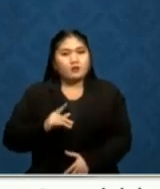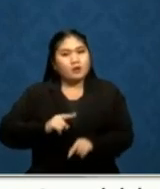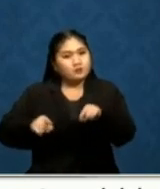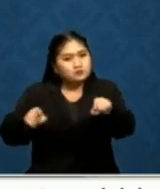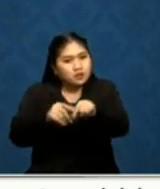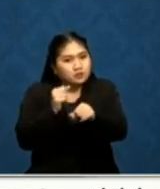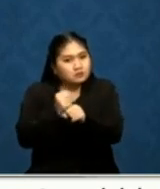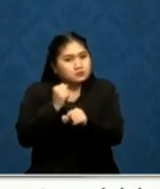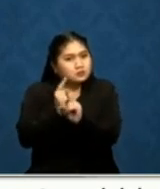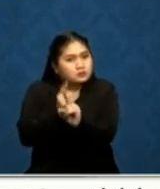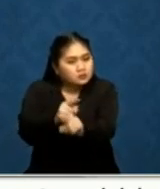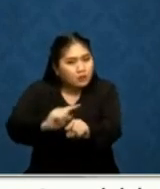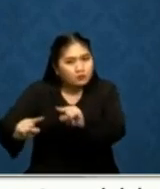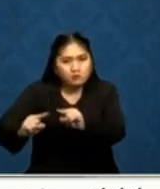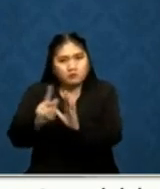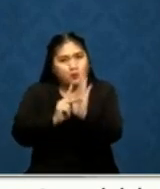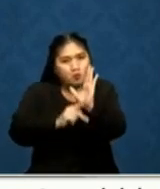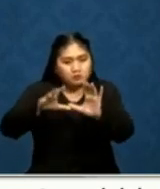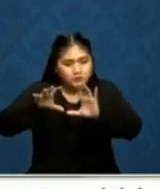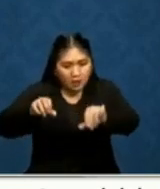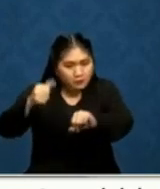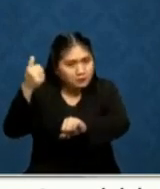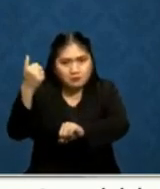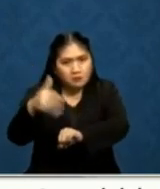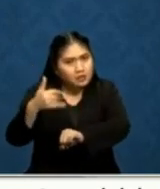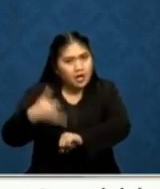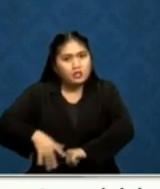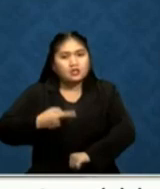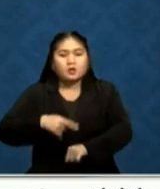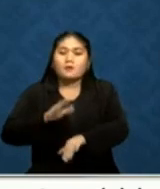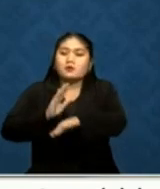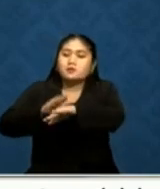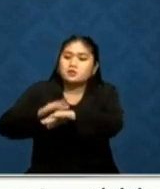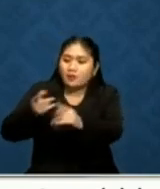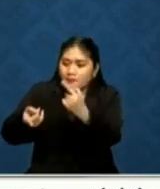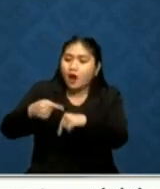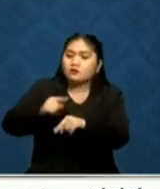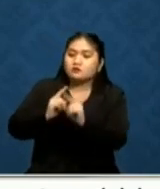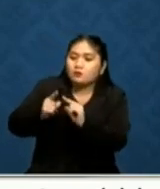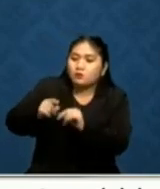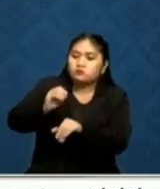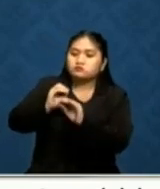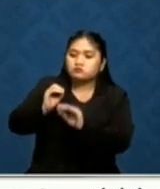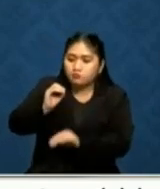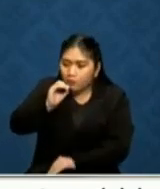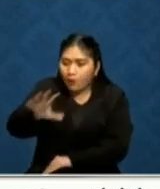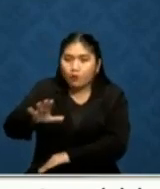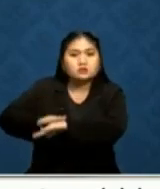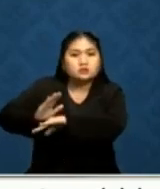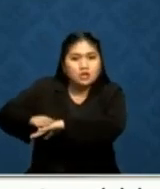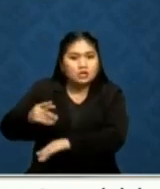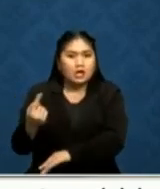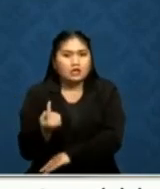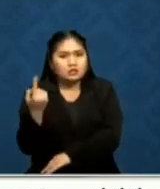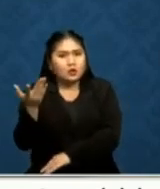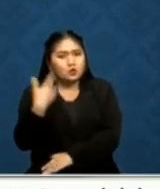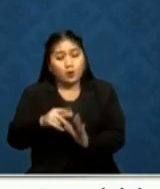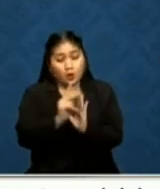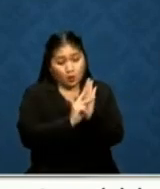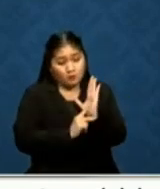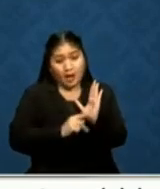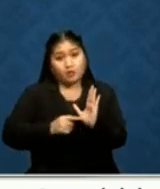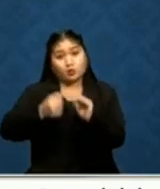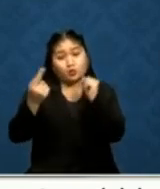ถดำเนินคดีต่อความผิดดังกล่าวได้อาจเพียงแค่เรียกไปตักเตือนเท่านั้นเนื่องจากไม่มีตัวบทกฎหมายที่กำหนดบทลงโทษไ